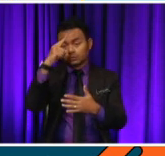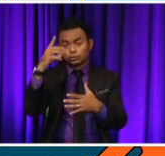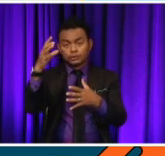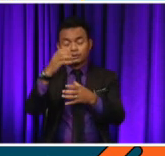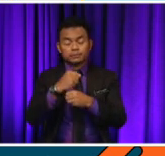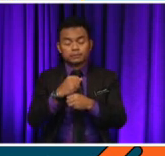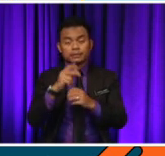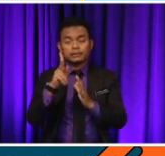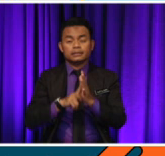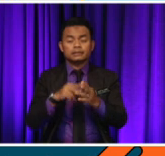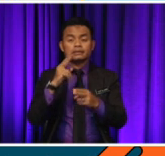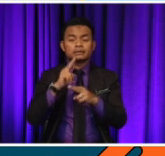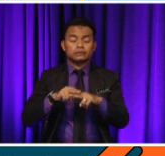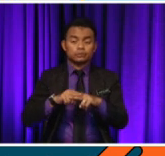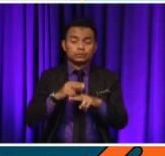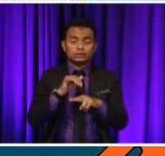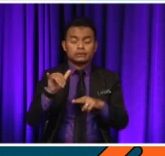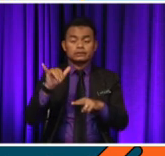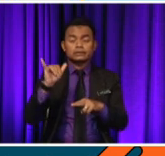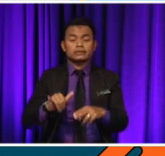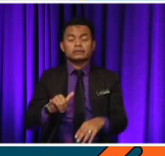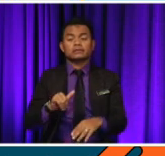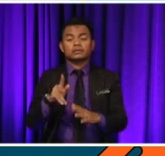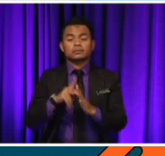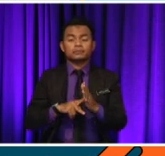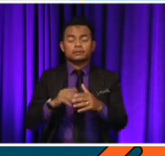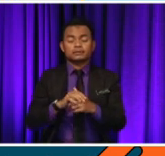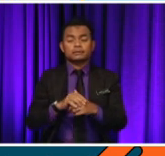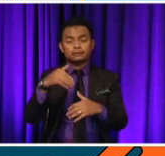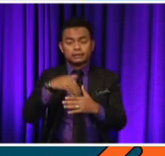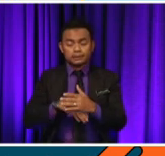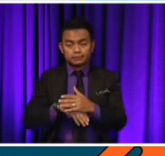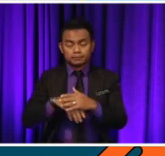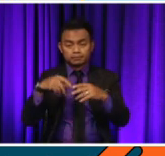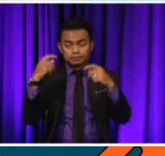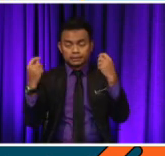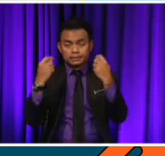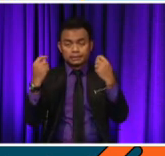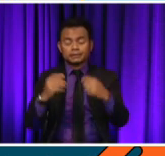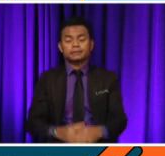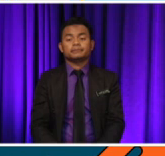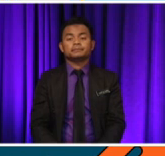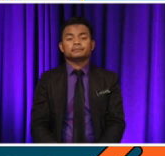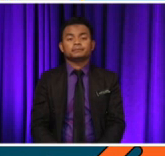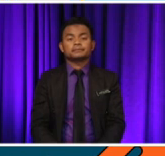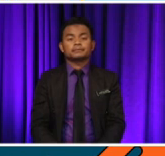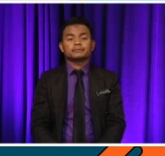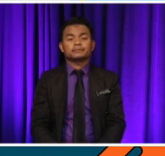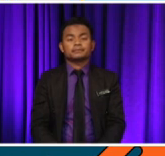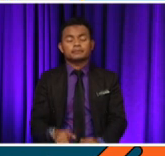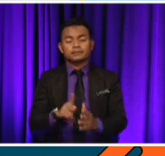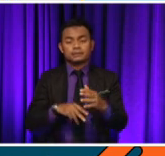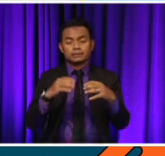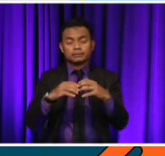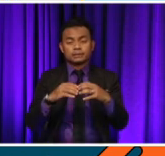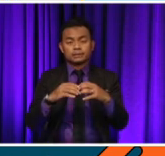kedudukan yang kompetitif dalam pasaran Oke manakala instruksinya kecakapan pula